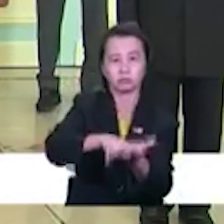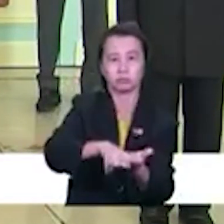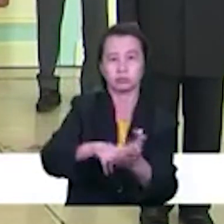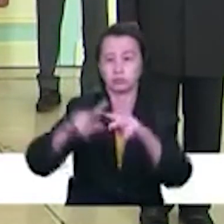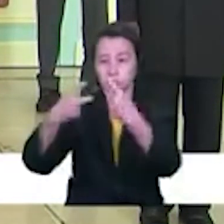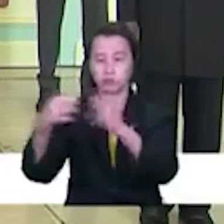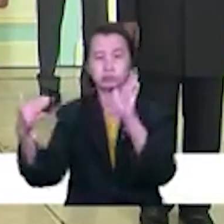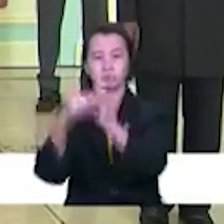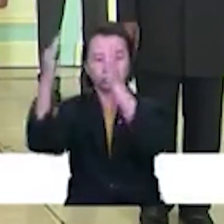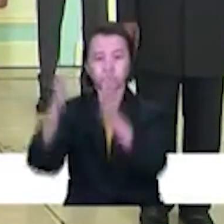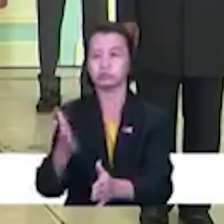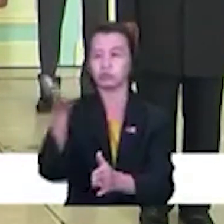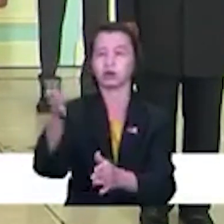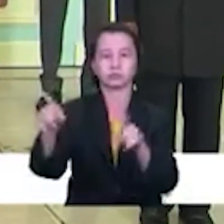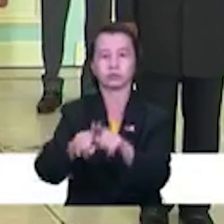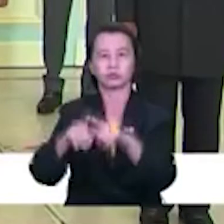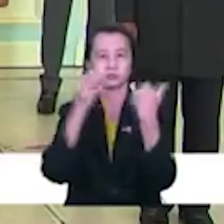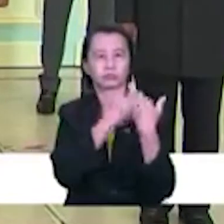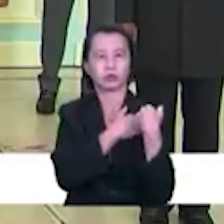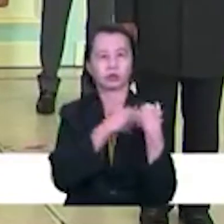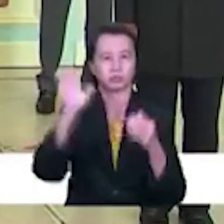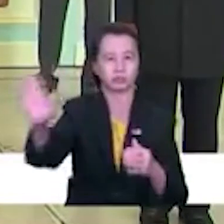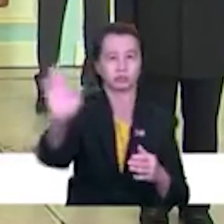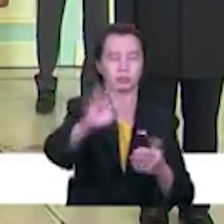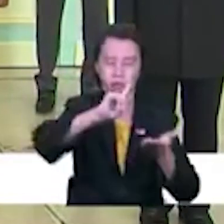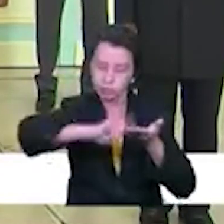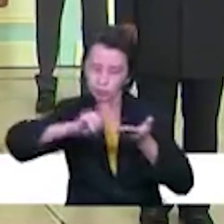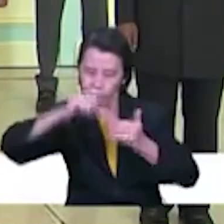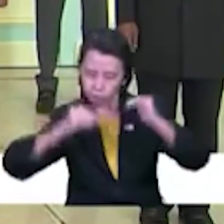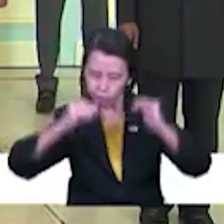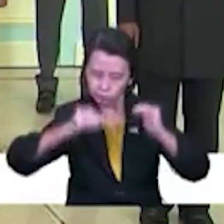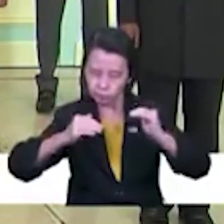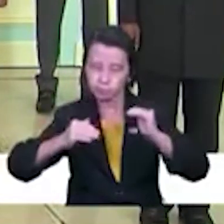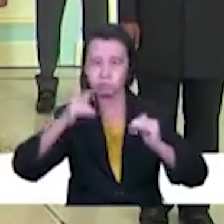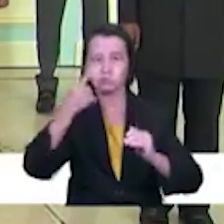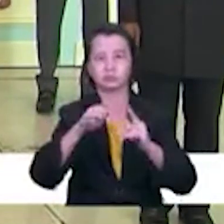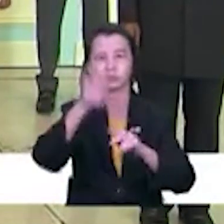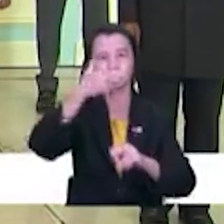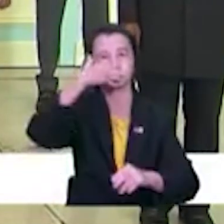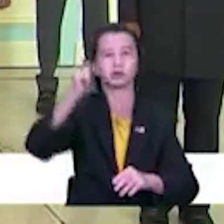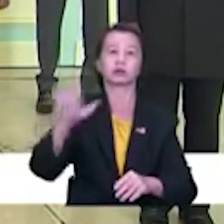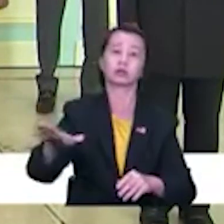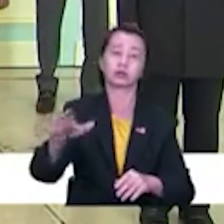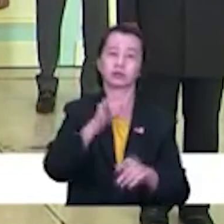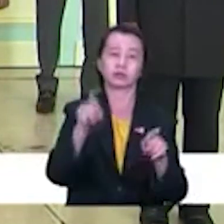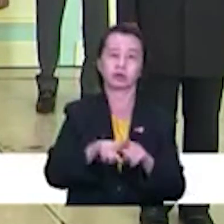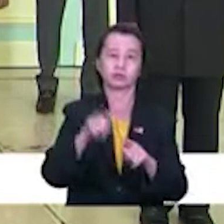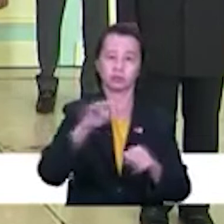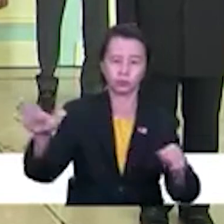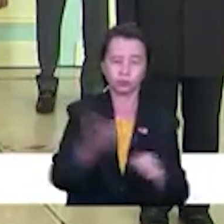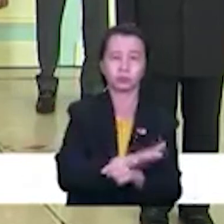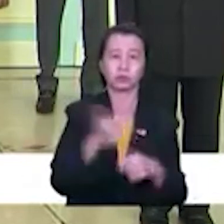patipati pembangkang untuk memainkan peranan Semar dan imbang yang lebih efektif dan juga